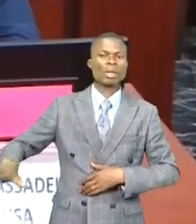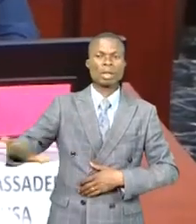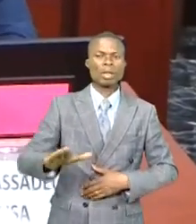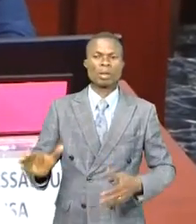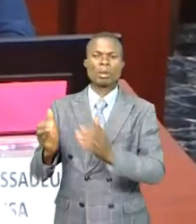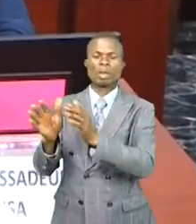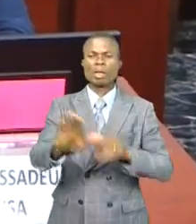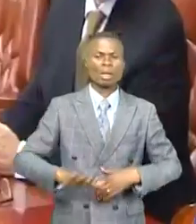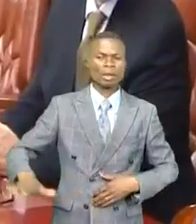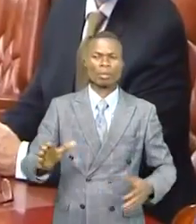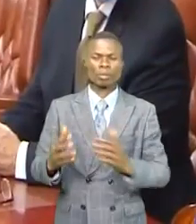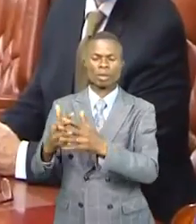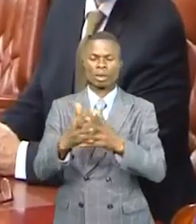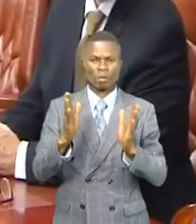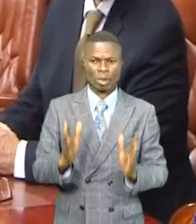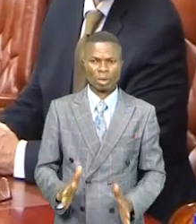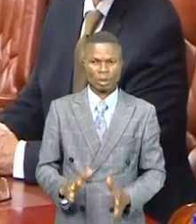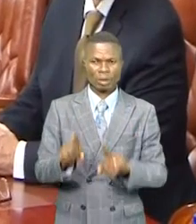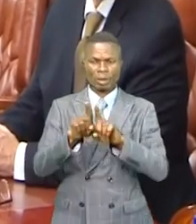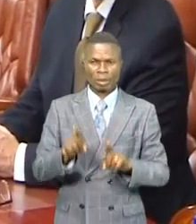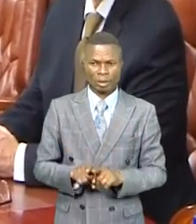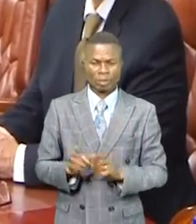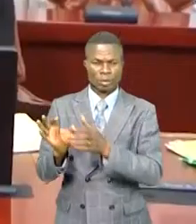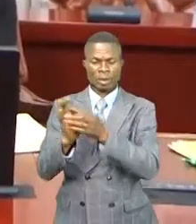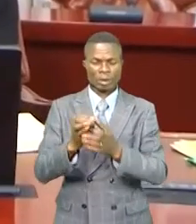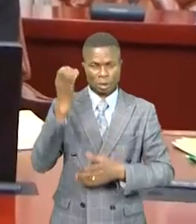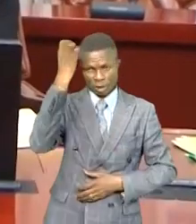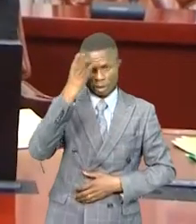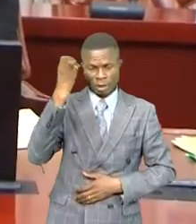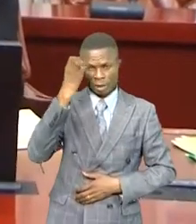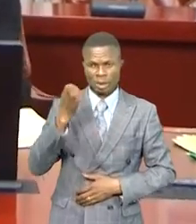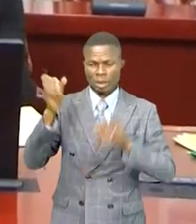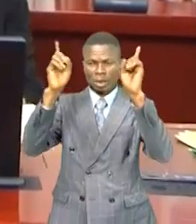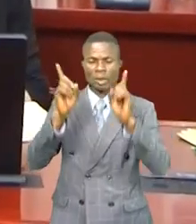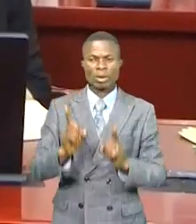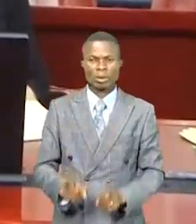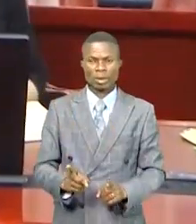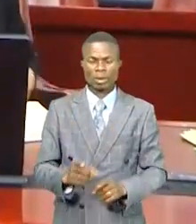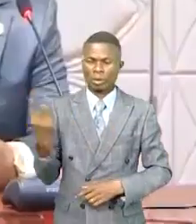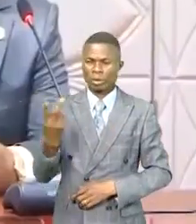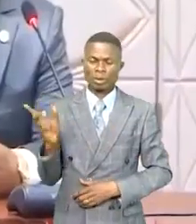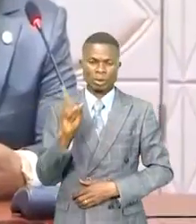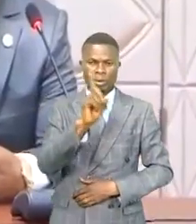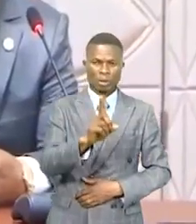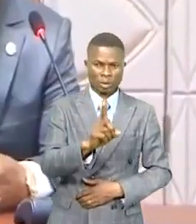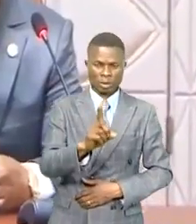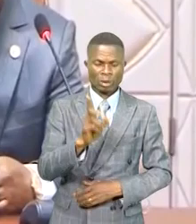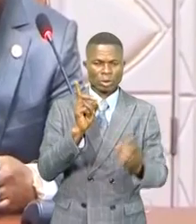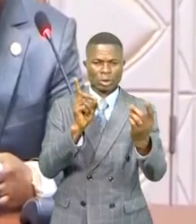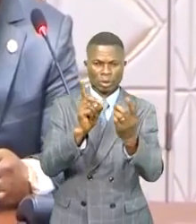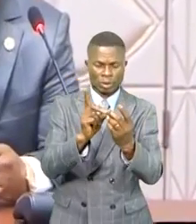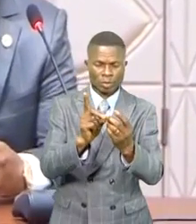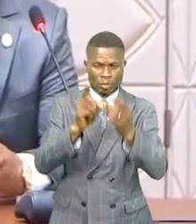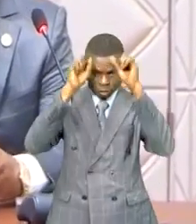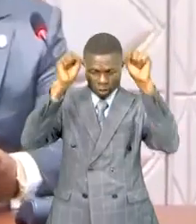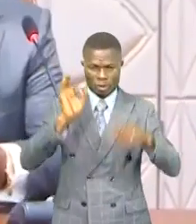Hamer, et des USA à l'Union africaine, Jesse Lapin, sont allés le dire de vive voix au président de